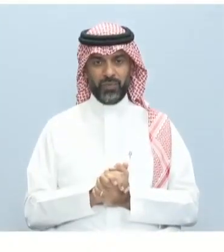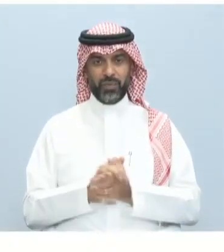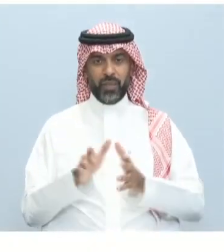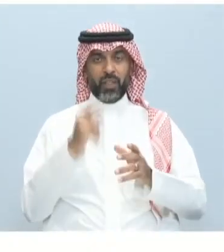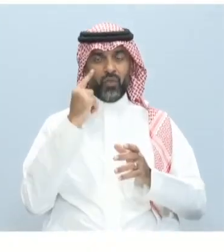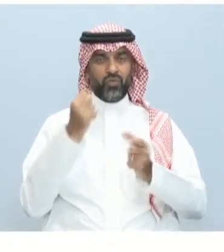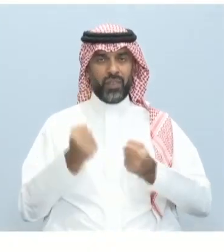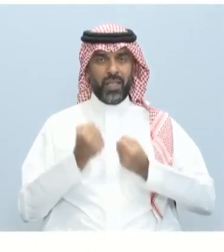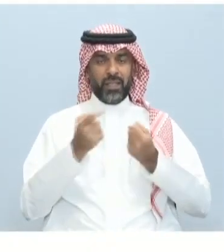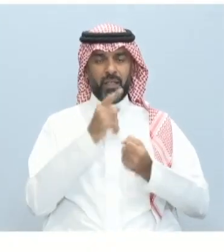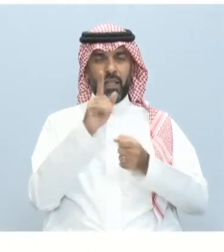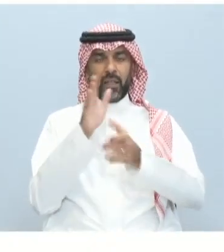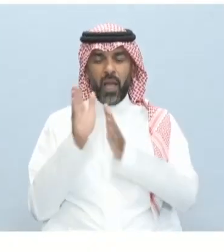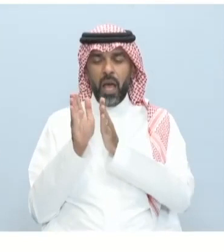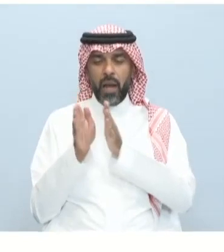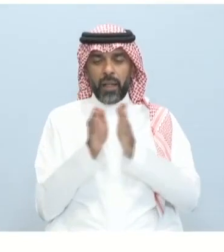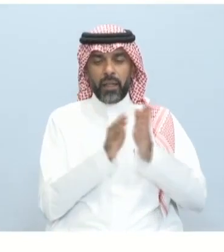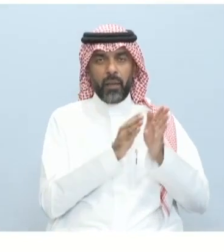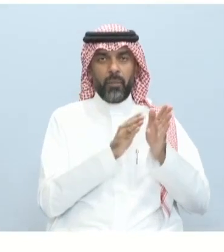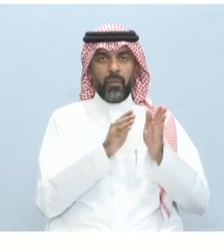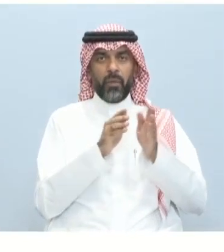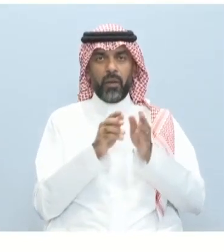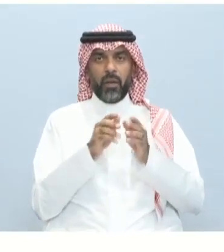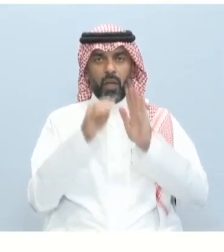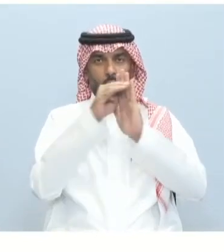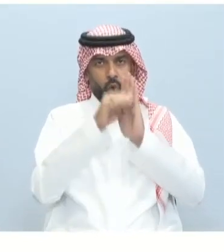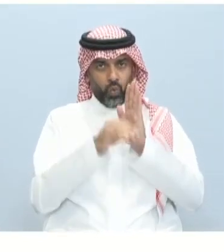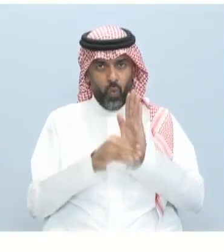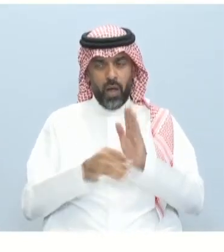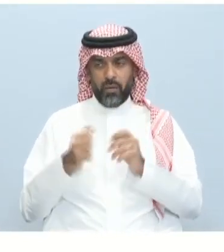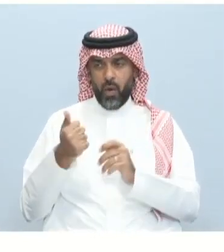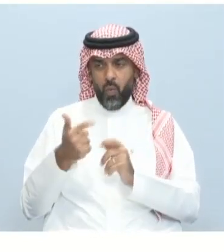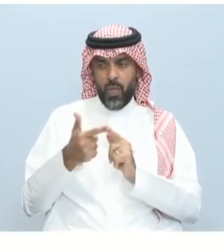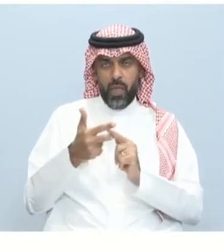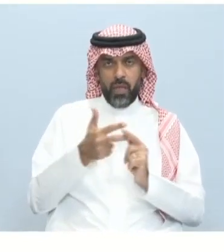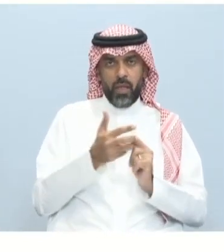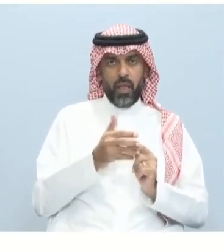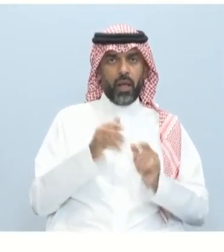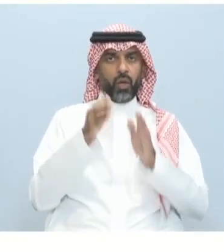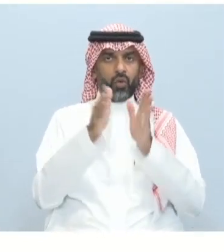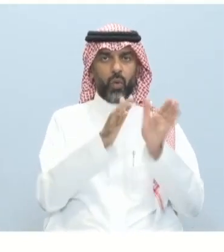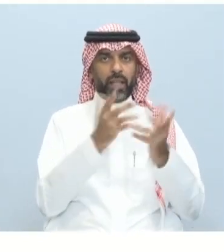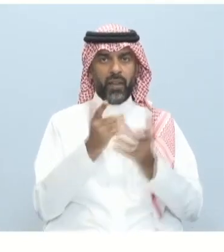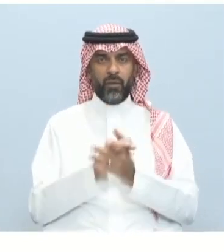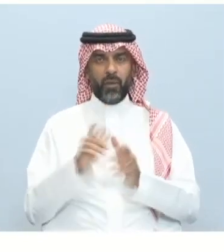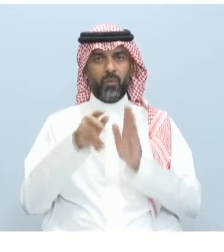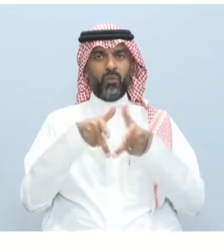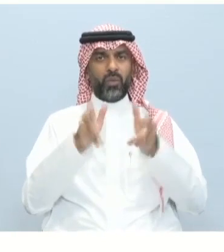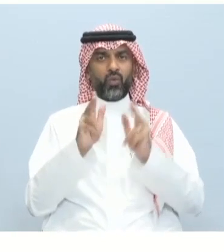رتبي خطوات إنشاء مشروع سكراتش، أو رتب عزيزي الطالب خطوات إنشاء مشروع سكراتش.